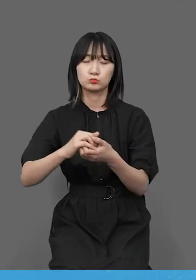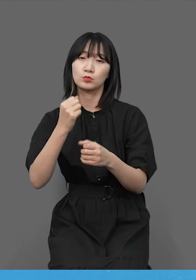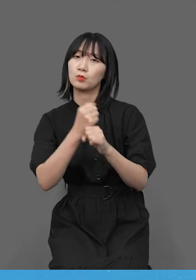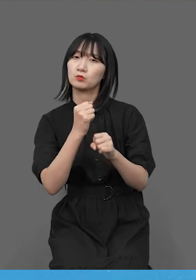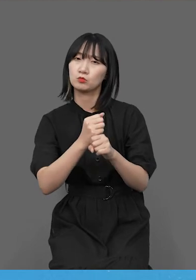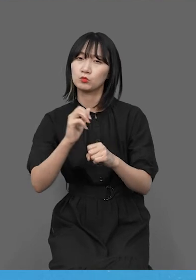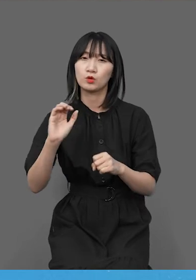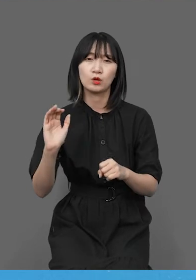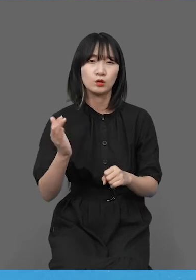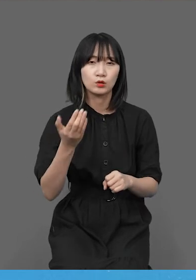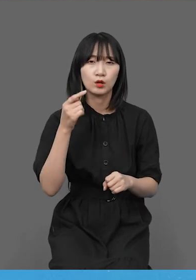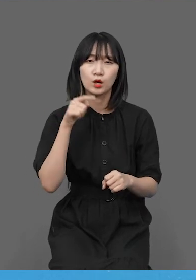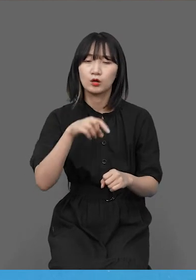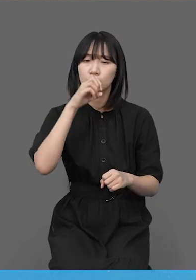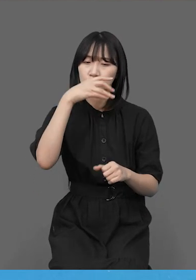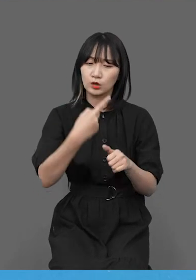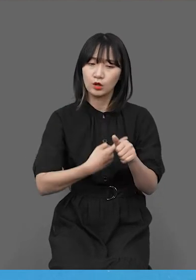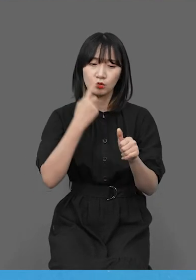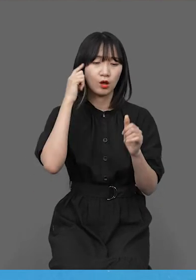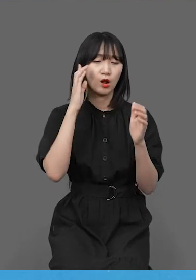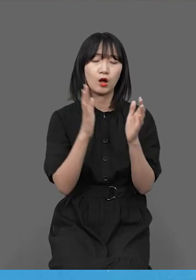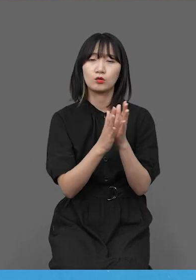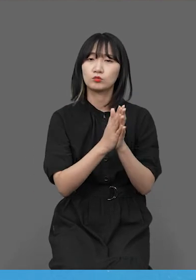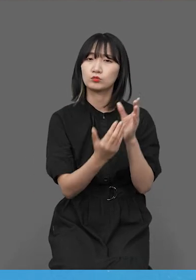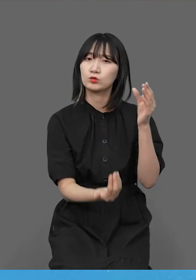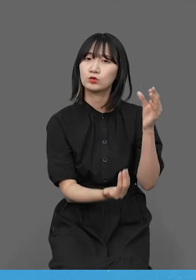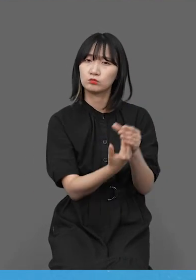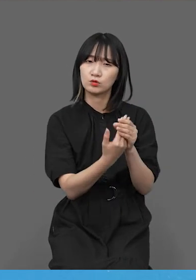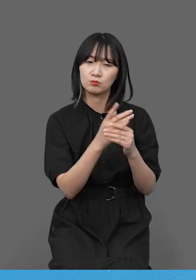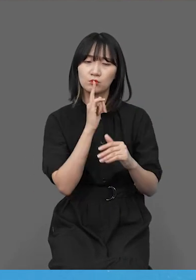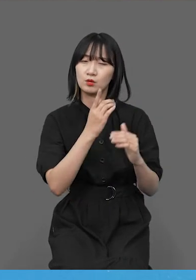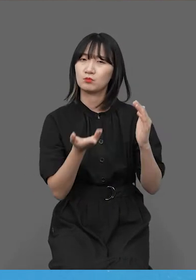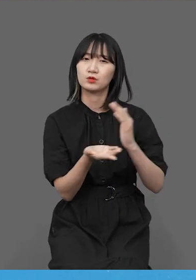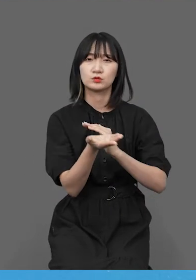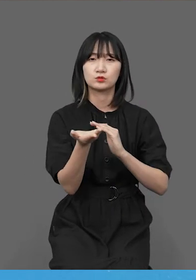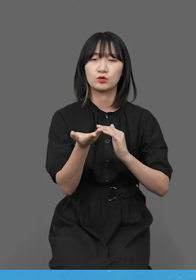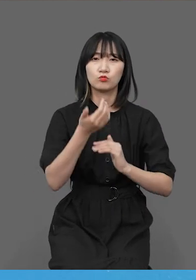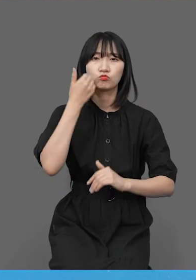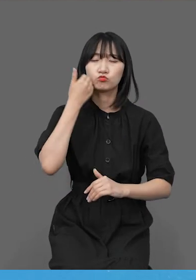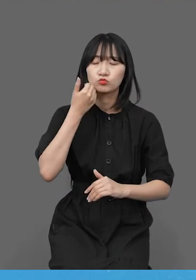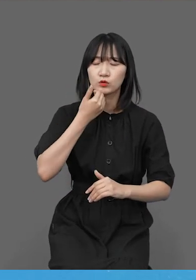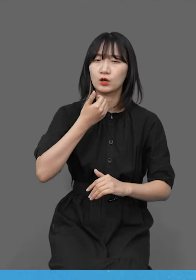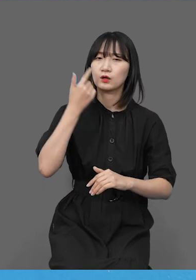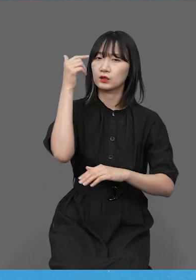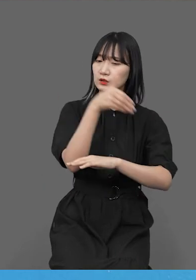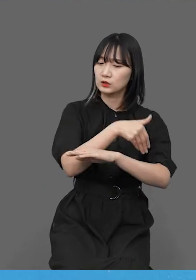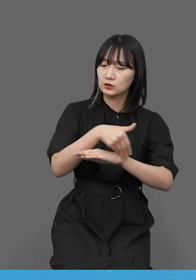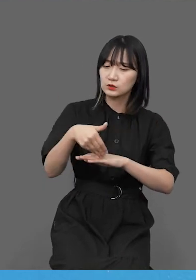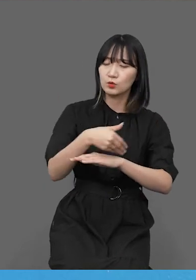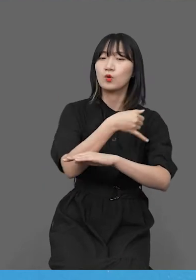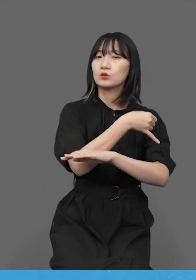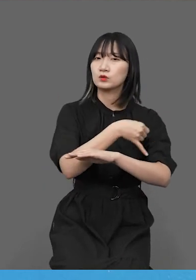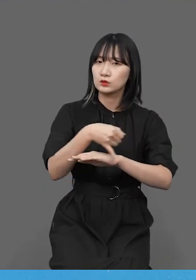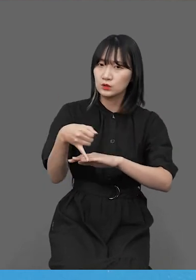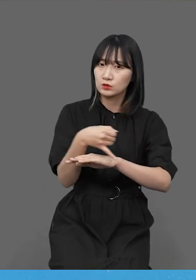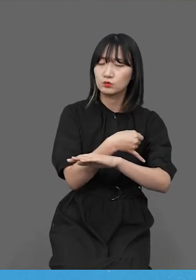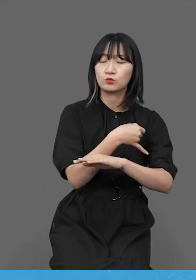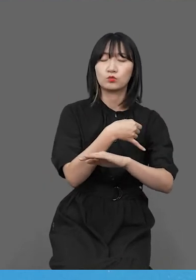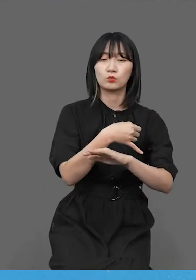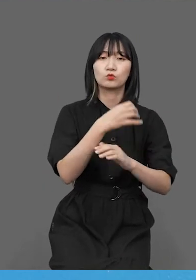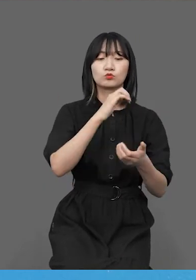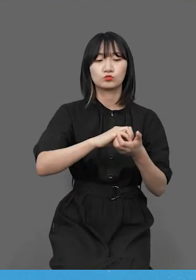만들어졌다, 이거는 논리에 안 맞는 것이죠. 누군가가 그렇게 의도적으로 디자인했고 그런